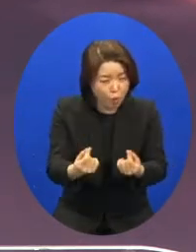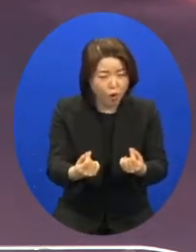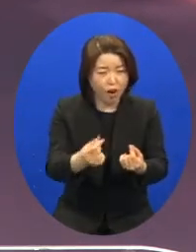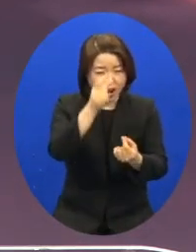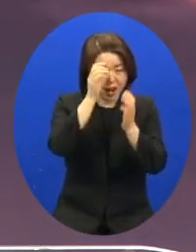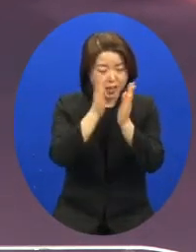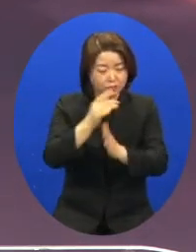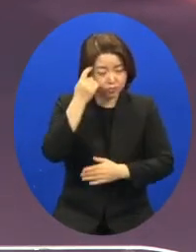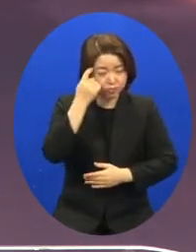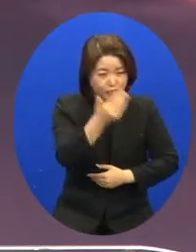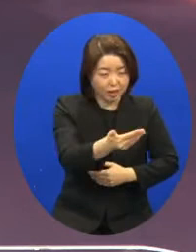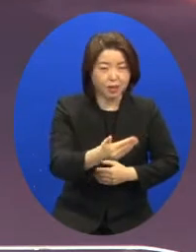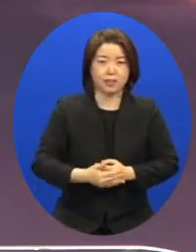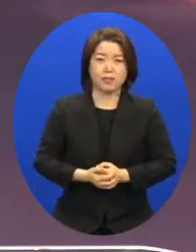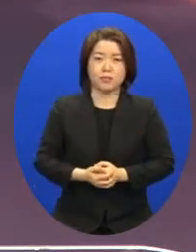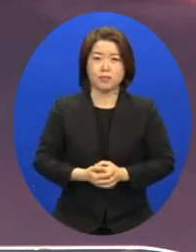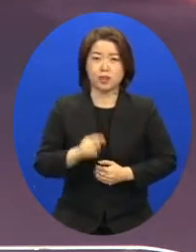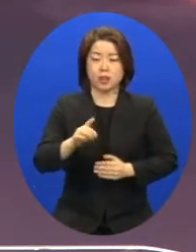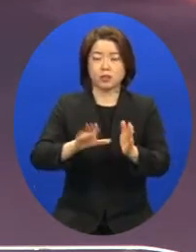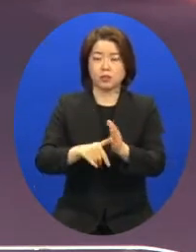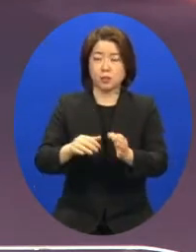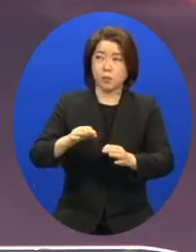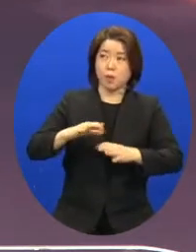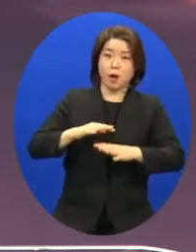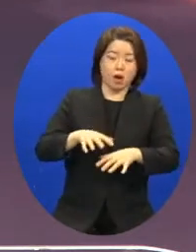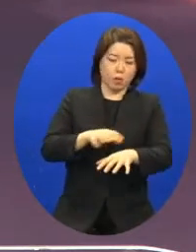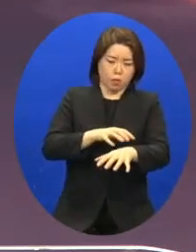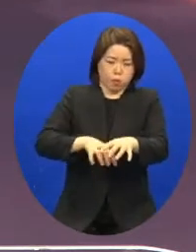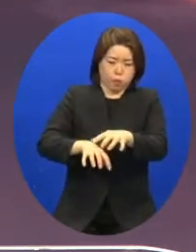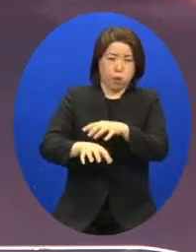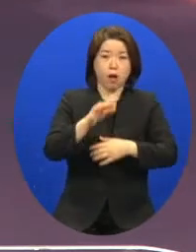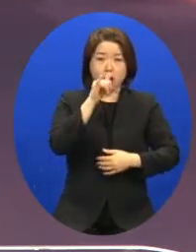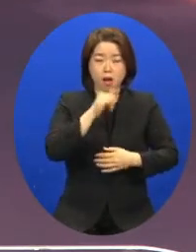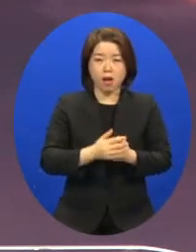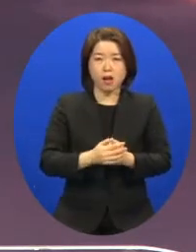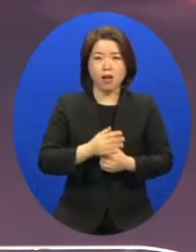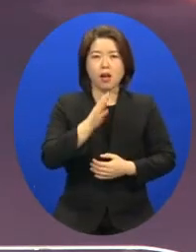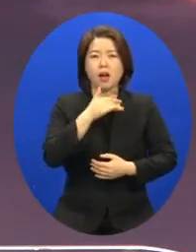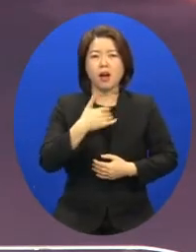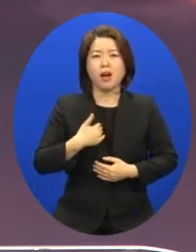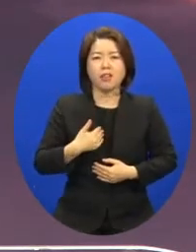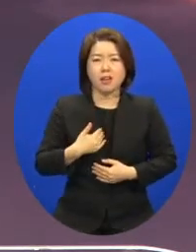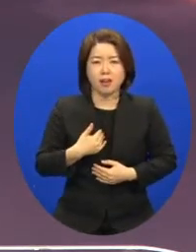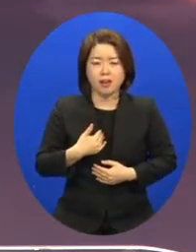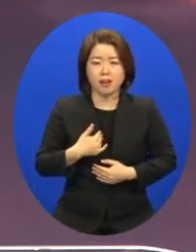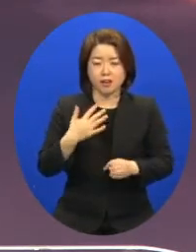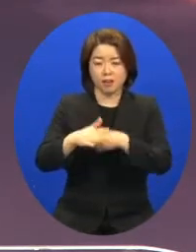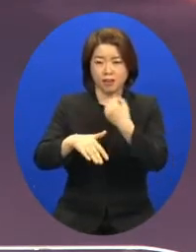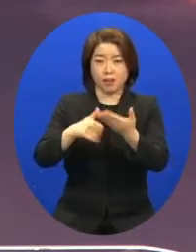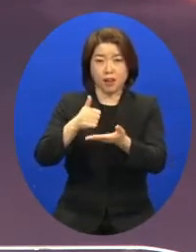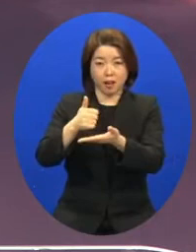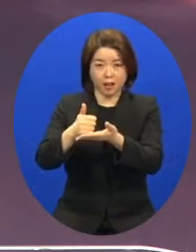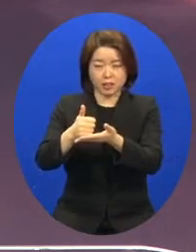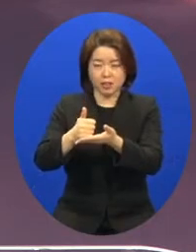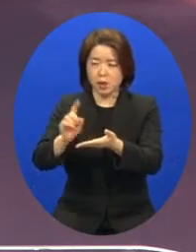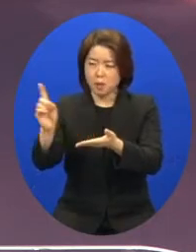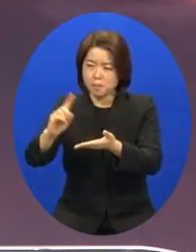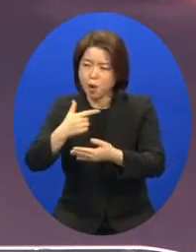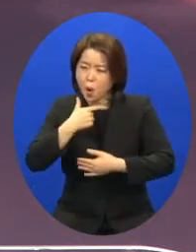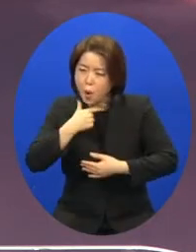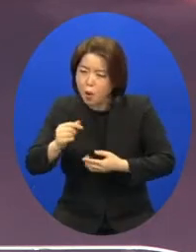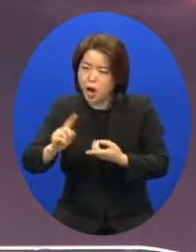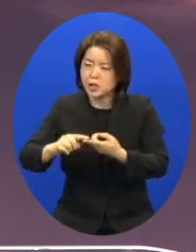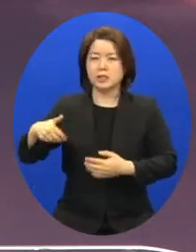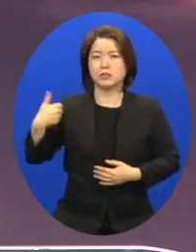기도하냐? 그때 소스라치게 놀랐습니다. 아, 내가 기도를 하나님이 뭘